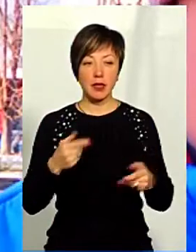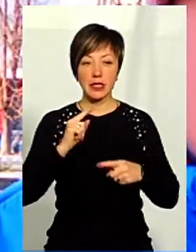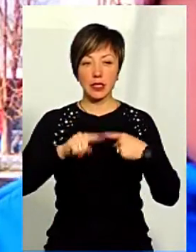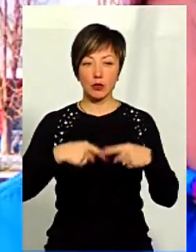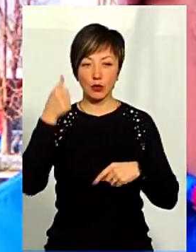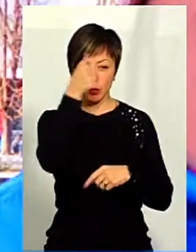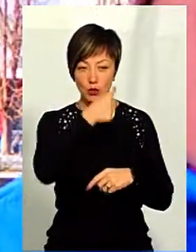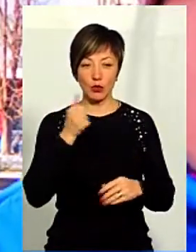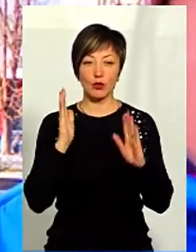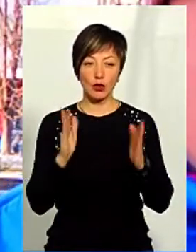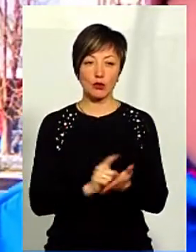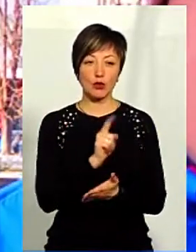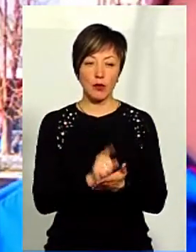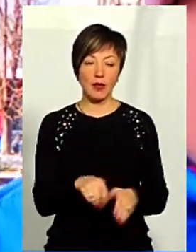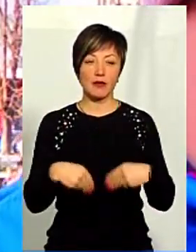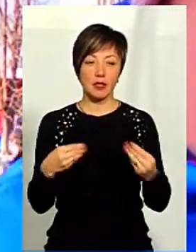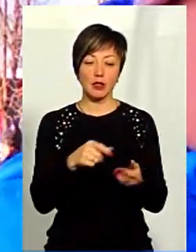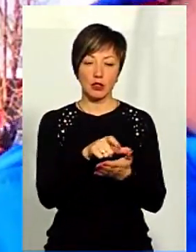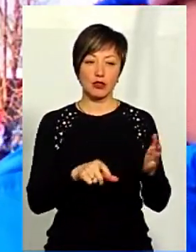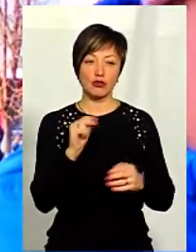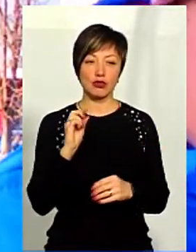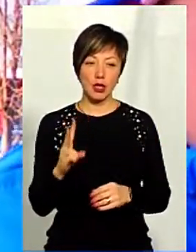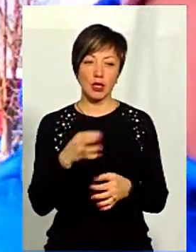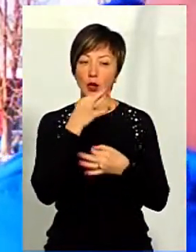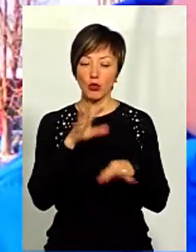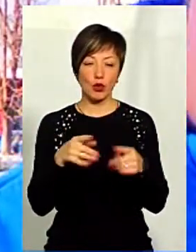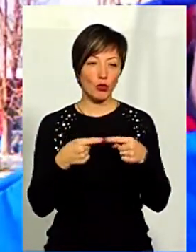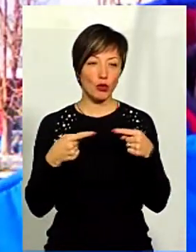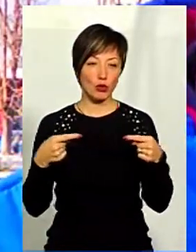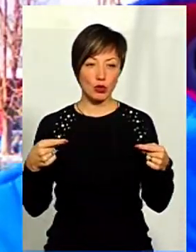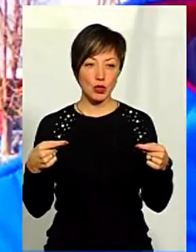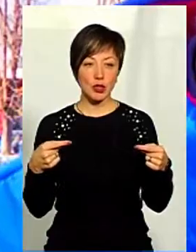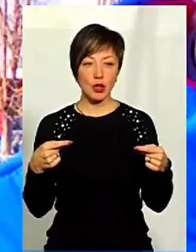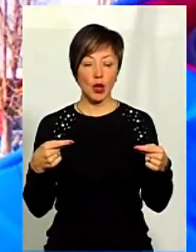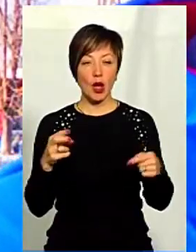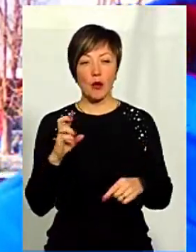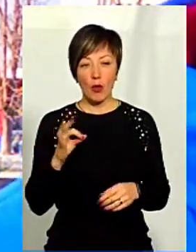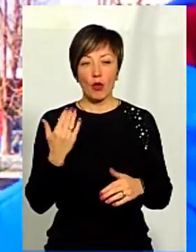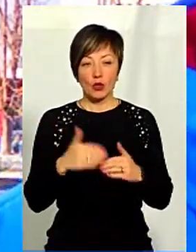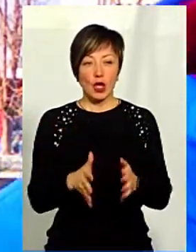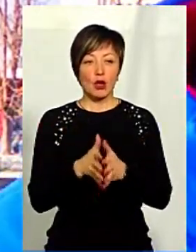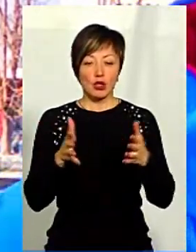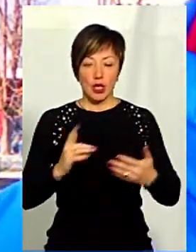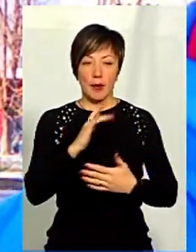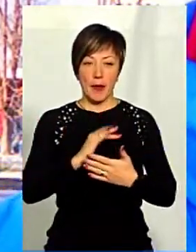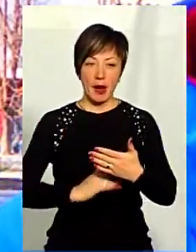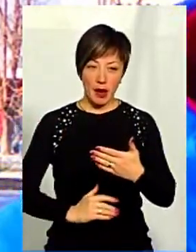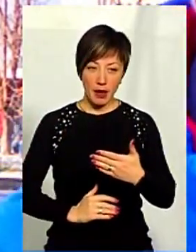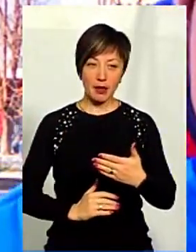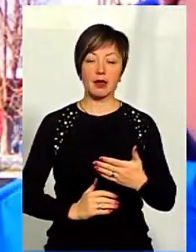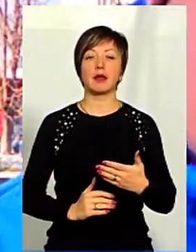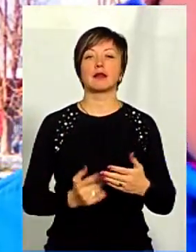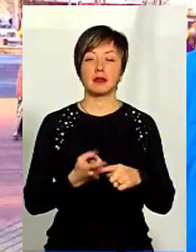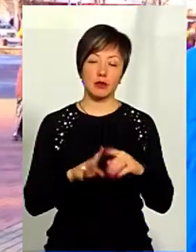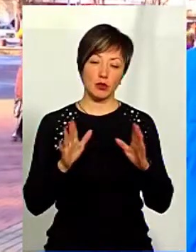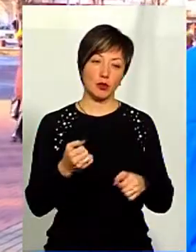наступного року будемо зобов'язані видавати фіскальні чеки на будь-яку продукцію, бо вже там розширили перелік, то ми, звичайно, це